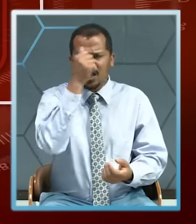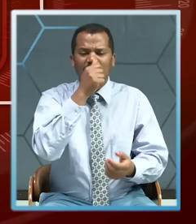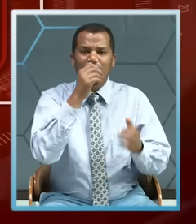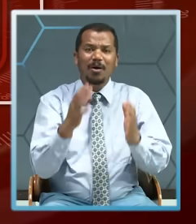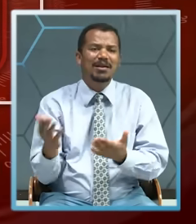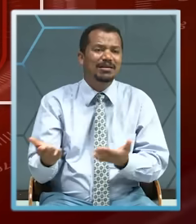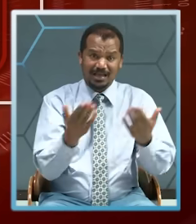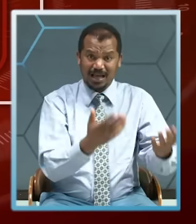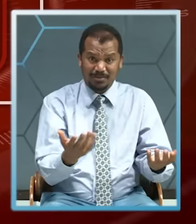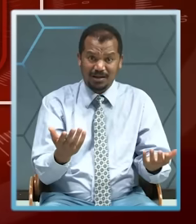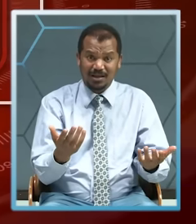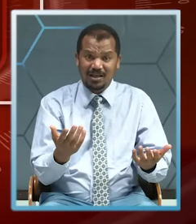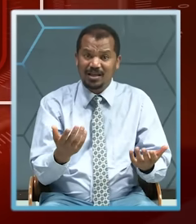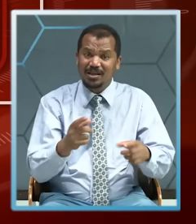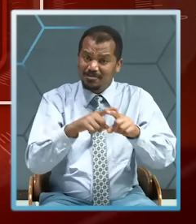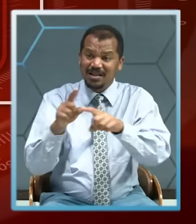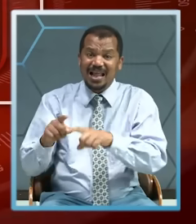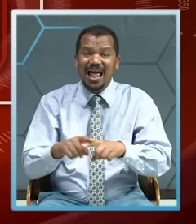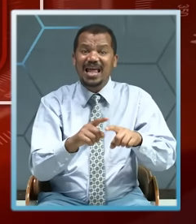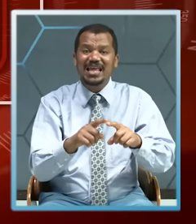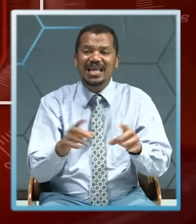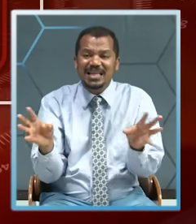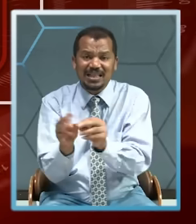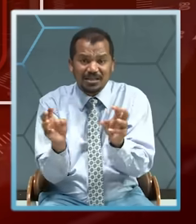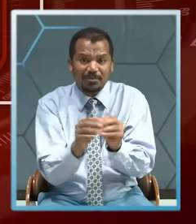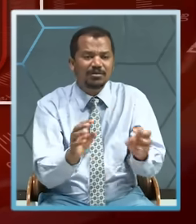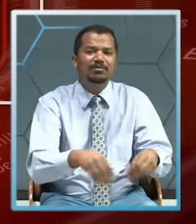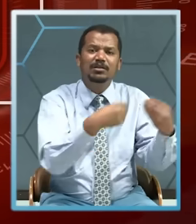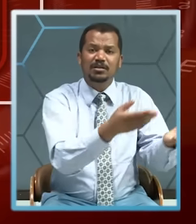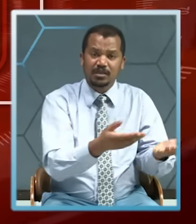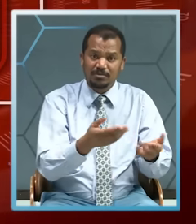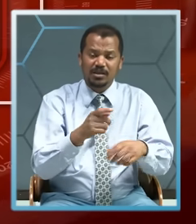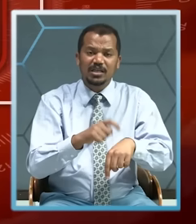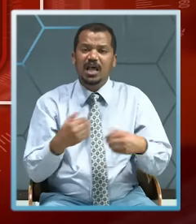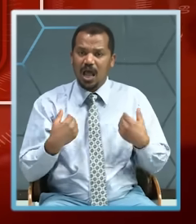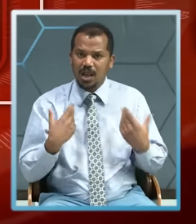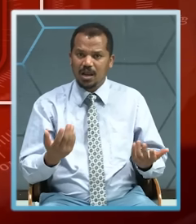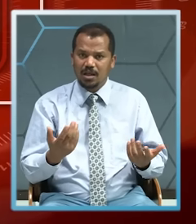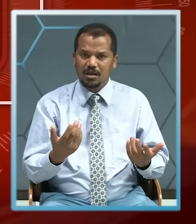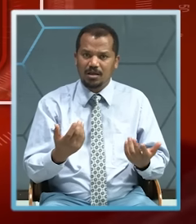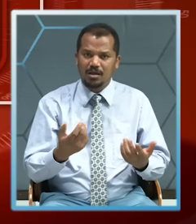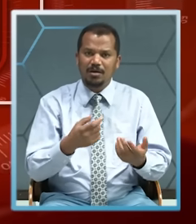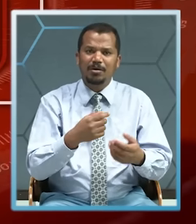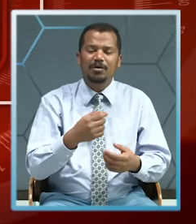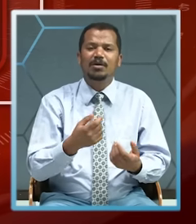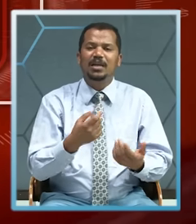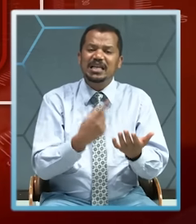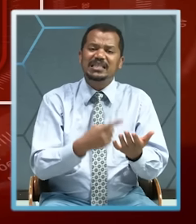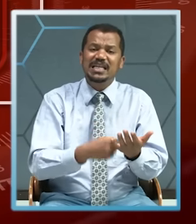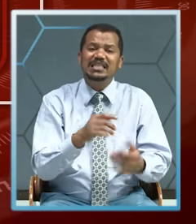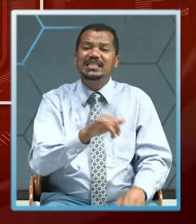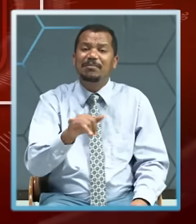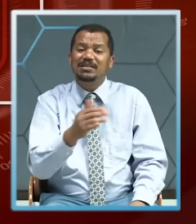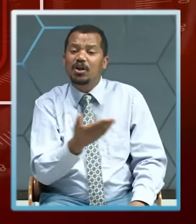ከሚኖሩ ኢትዮጵያውያን ሳይቀር በጎፈንድ በተለያየ የተሰባሰበ መጥቶ የተሰጠበት ነገር አለ። ቡራዩም ላይ ቢሆን በደረሰው